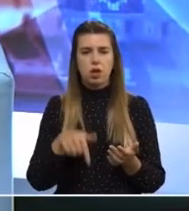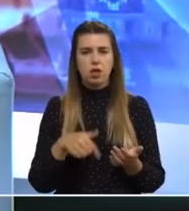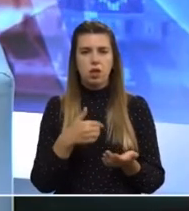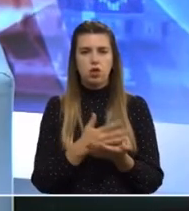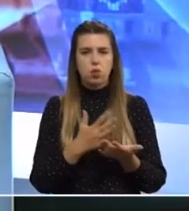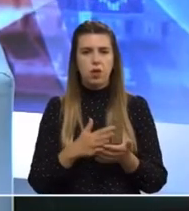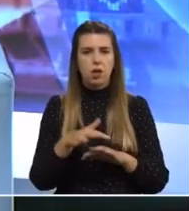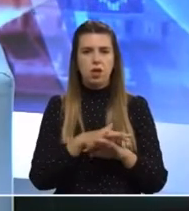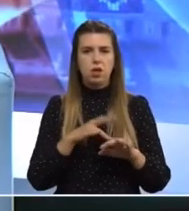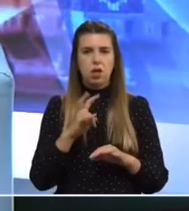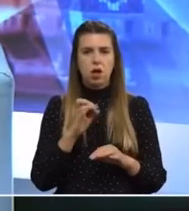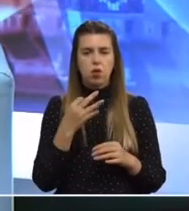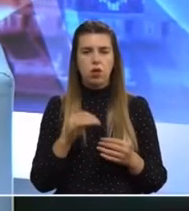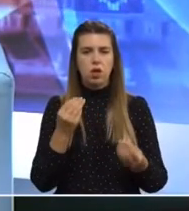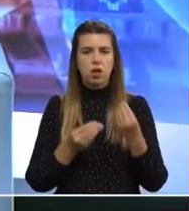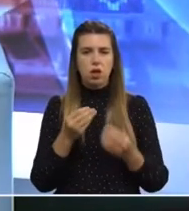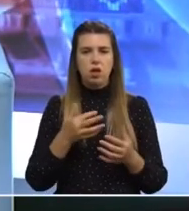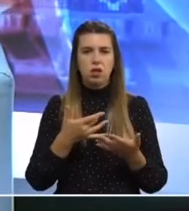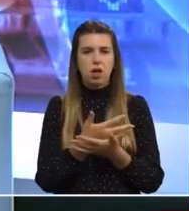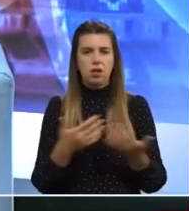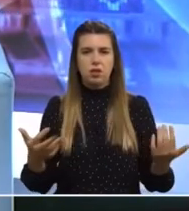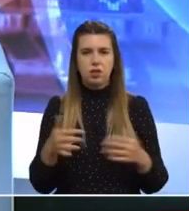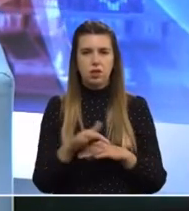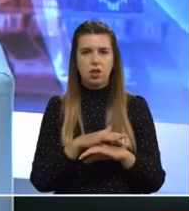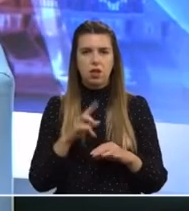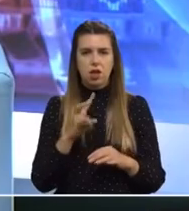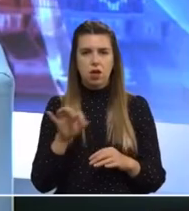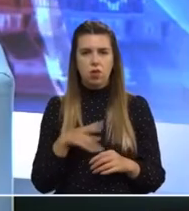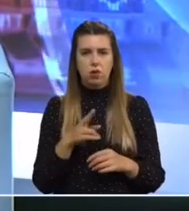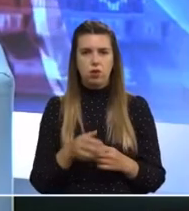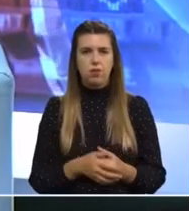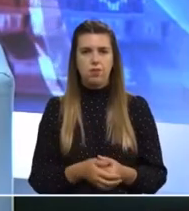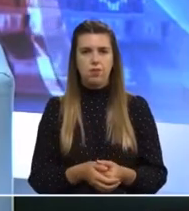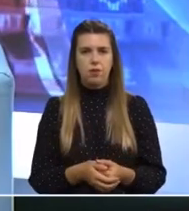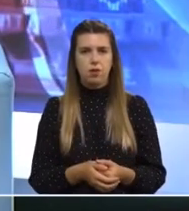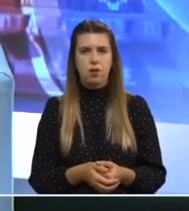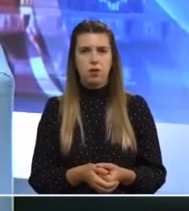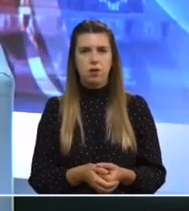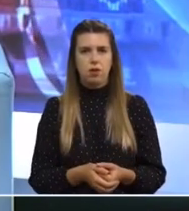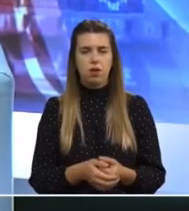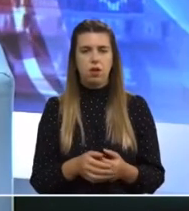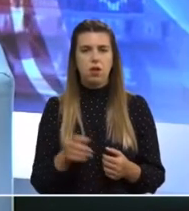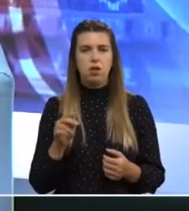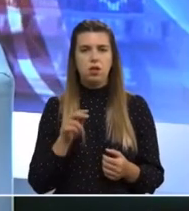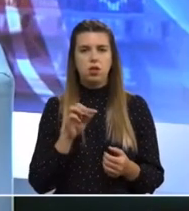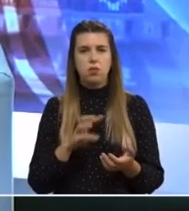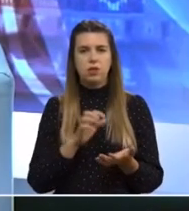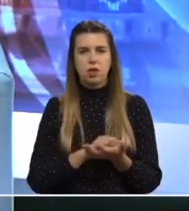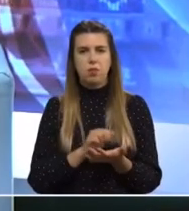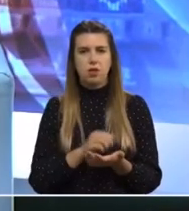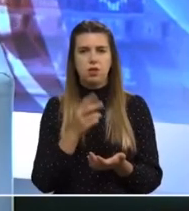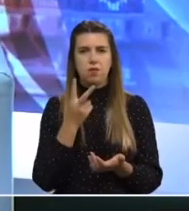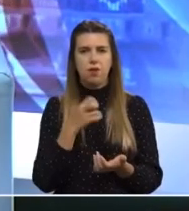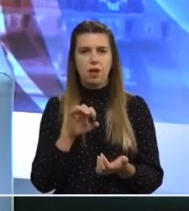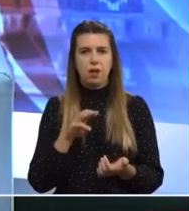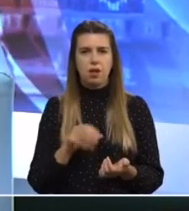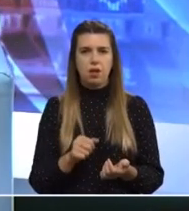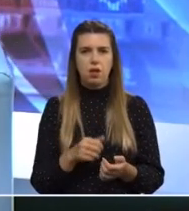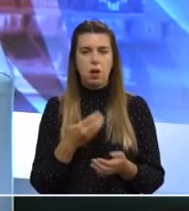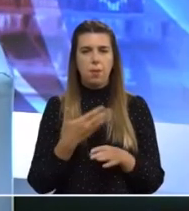говорю, это инструмент народный, потому что играют на нем разные народы. Вот. И начав заниматься этими